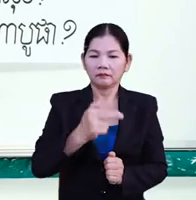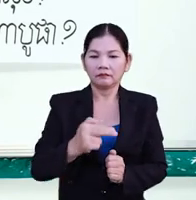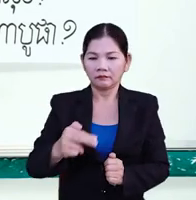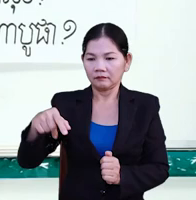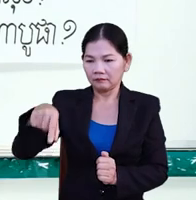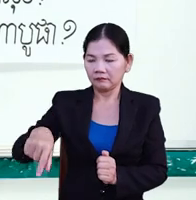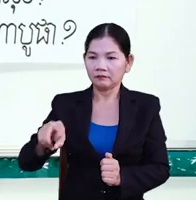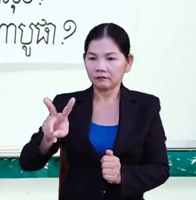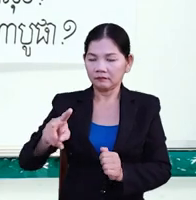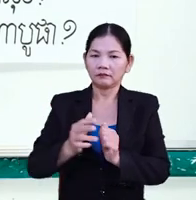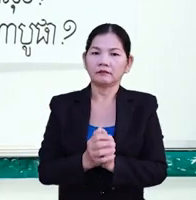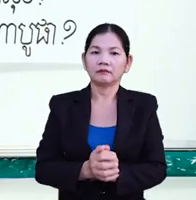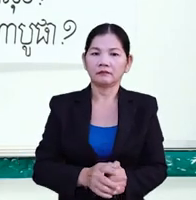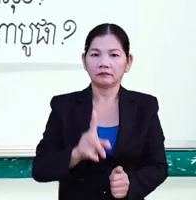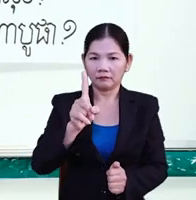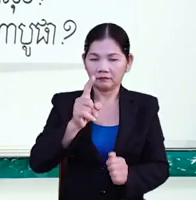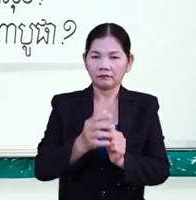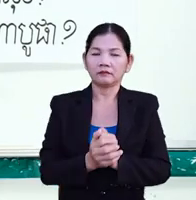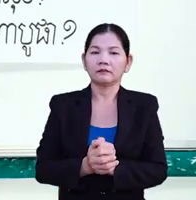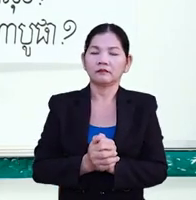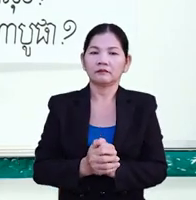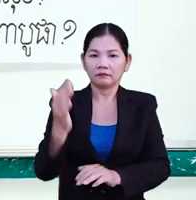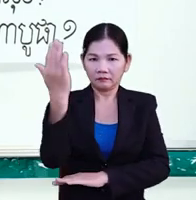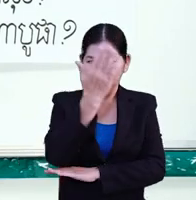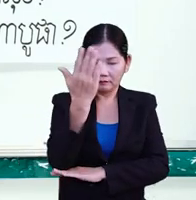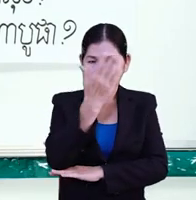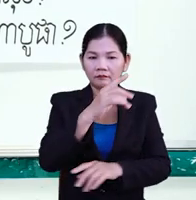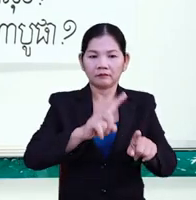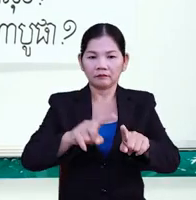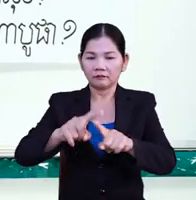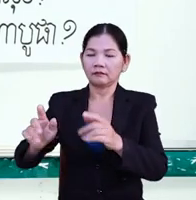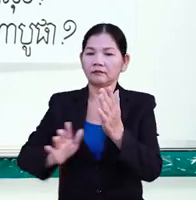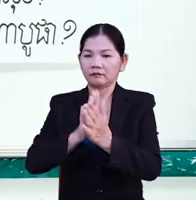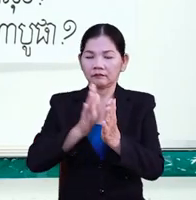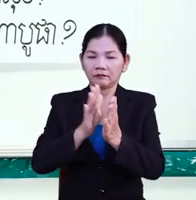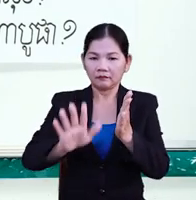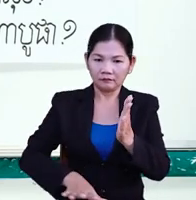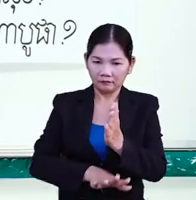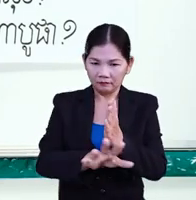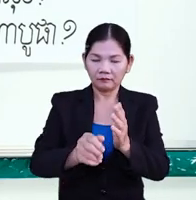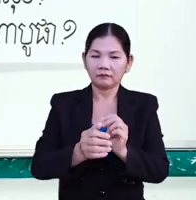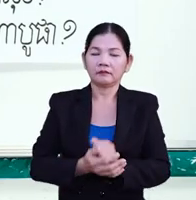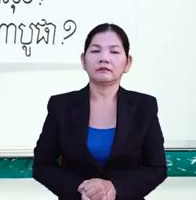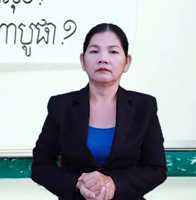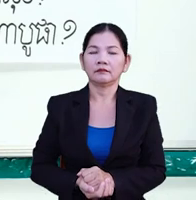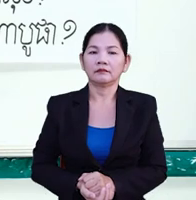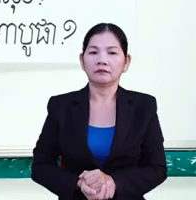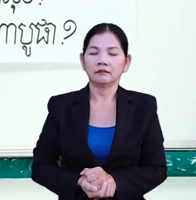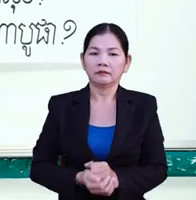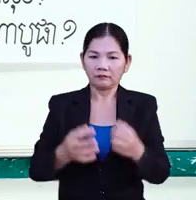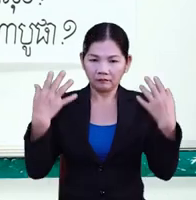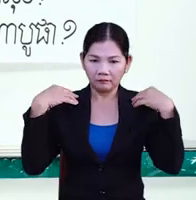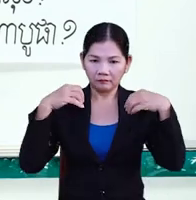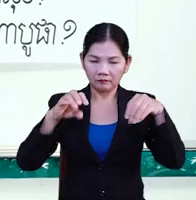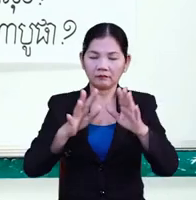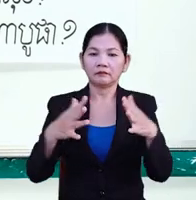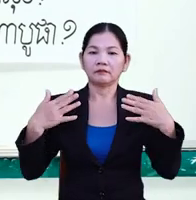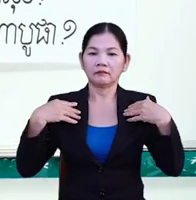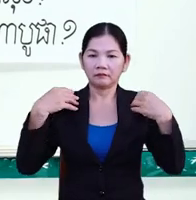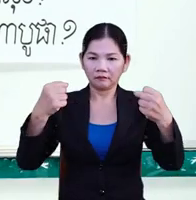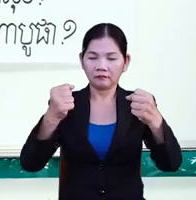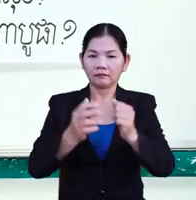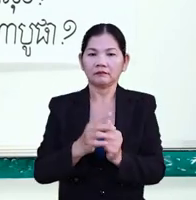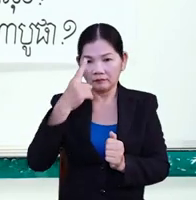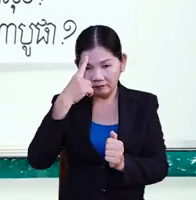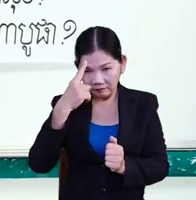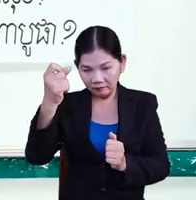រទស្សន៍តតក2ទូរទស្សន៍ One TV និងប៉ុស្តិ៍ទូរទស្សន៍ផ្សេងទៀតនៅក្នុងប្រទេសកម្ពុជារបស់យើងចាអ្នកគ្រូជូនពរឲ្យកូនមានសុខភា